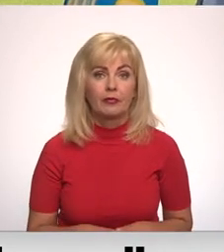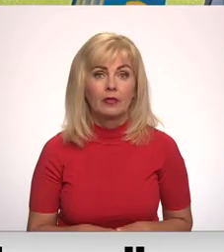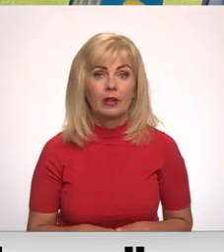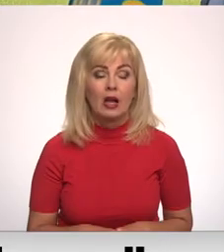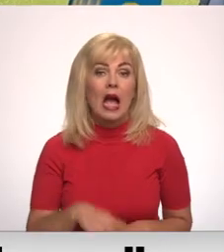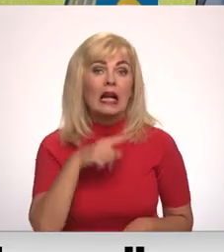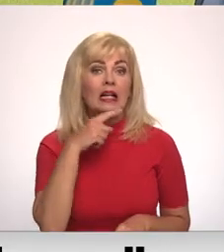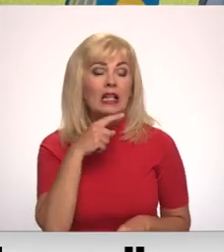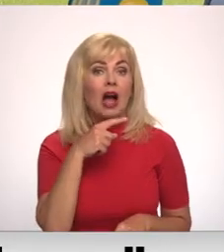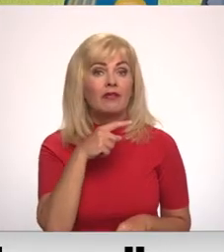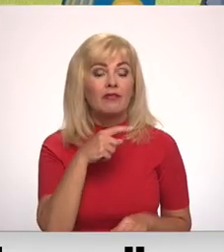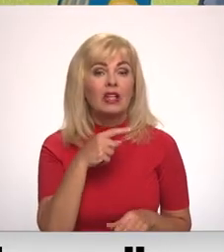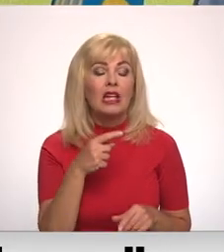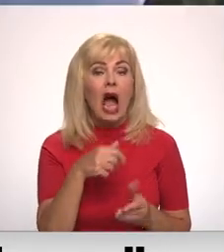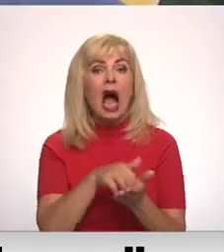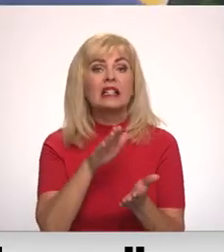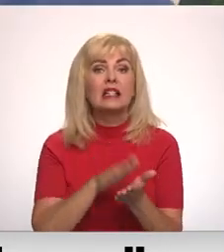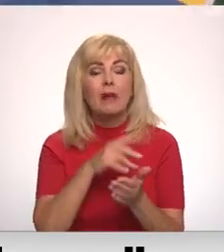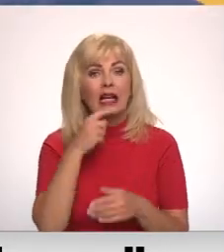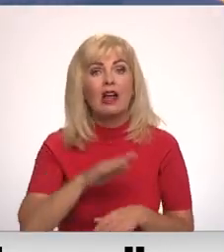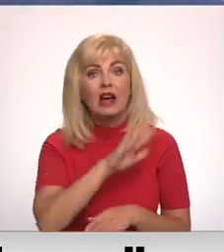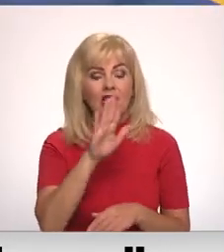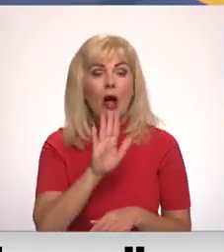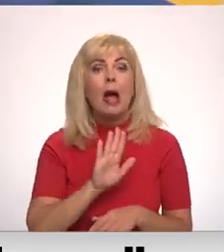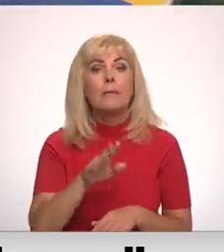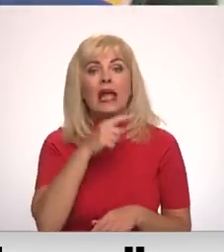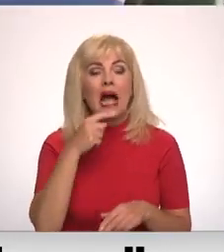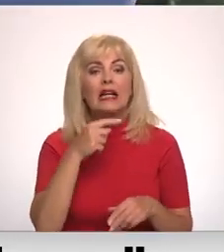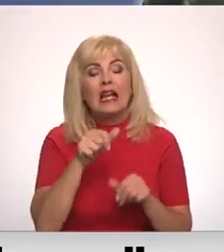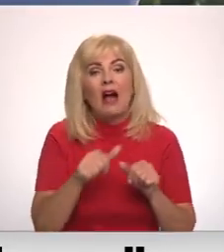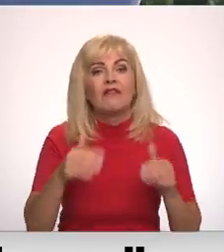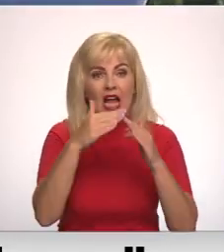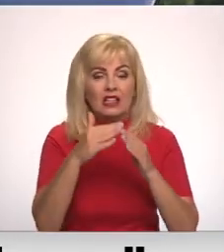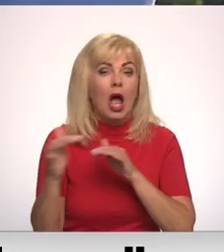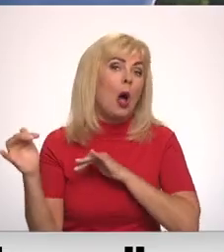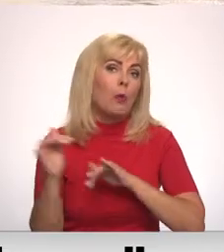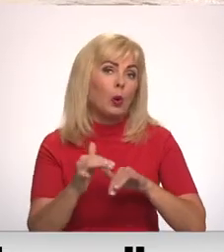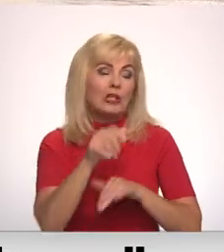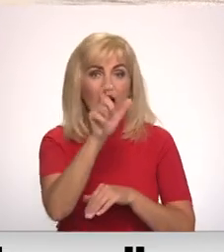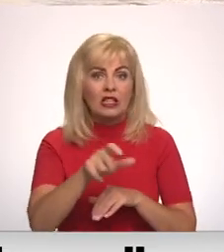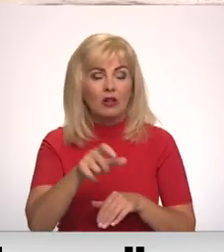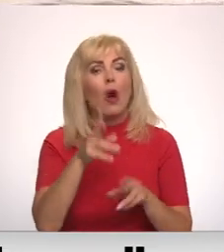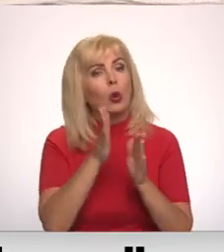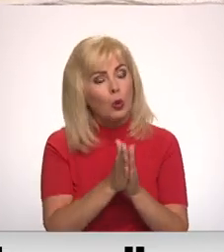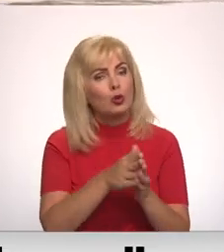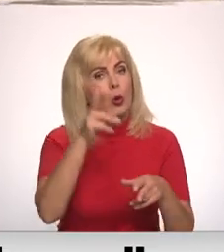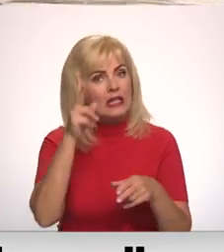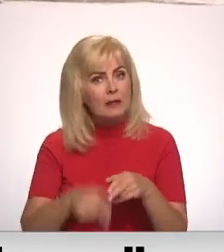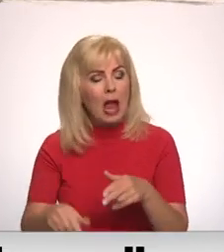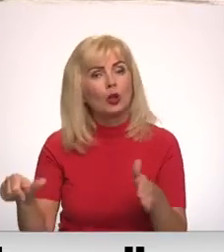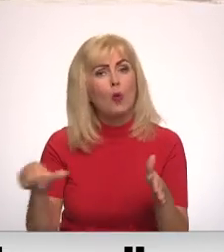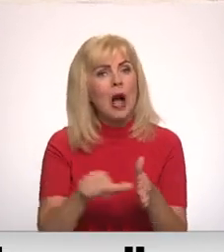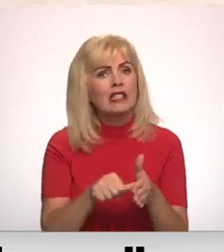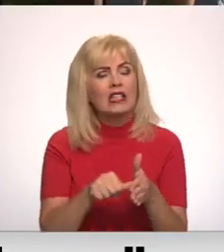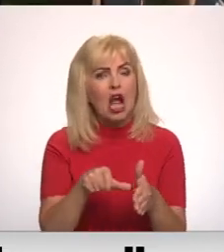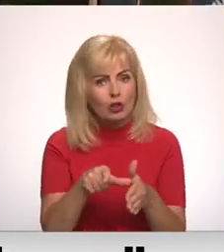Kamēr Krievija atzīmē Krievijas dienu, Rīgā pie Krievijas vēstniecības pulcējās cilvēki, pieprasot izbeigt noziedzīgo karu Ukrainā. Piketa